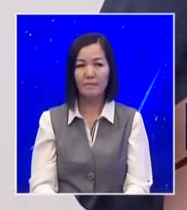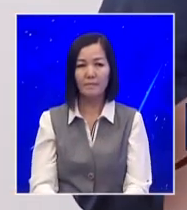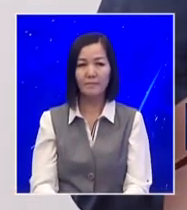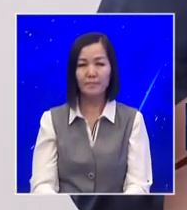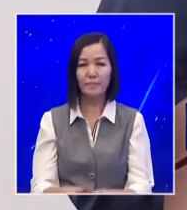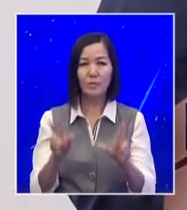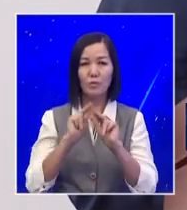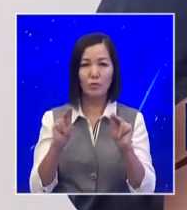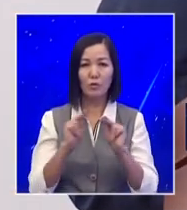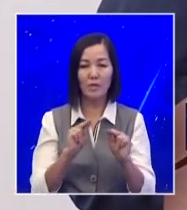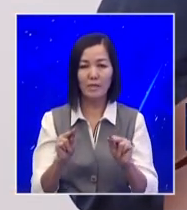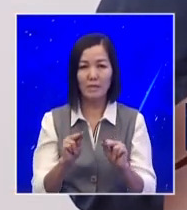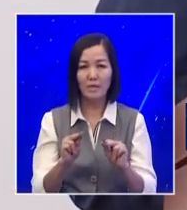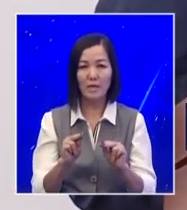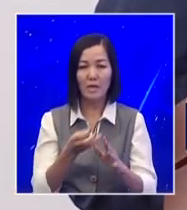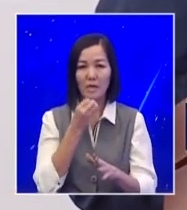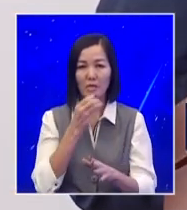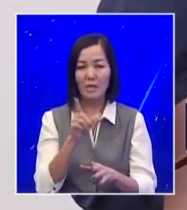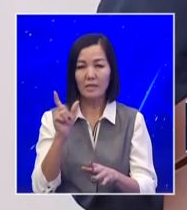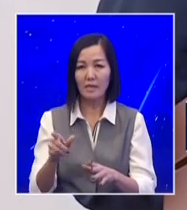Ұстаз жақсының ұстанымы жақсы дейді.